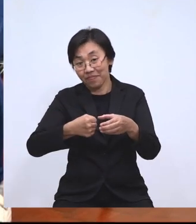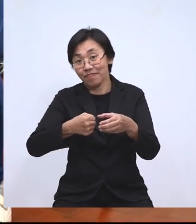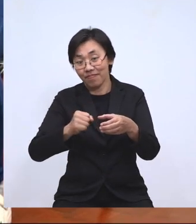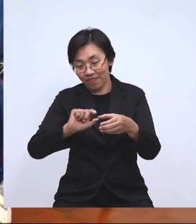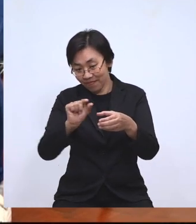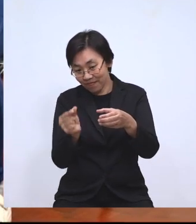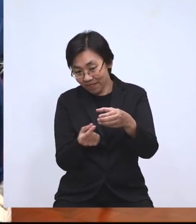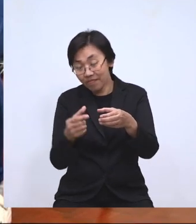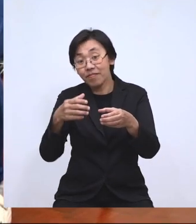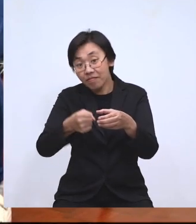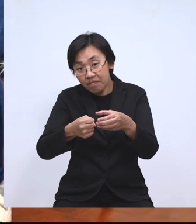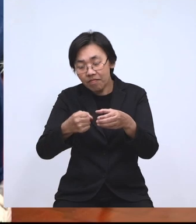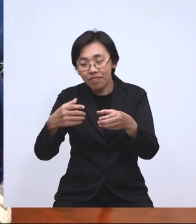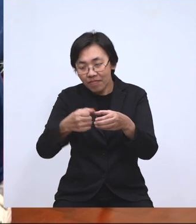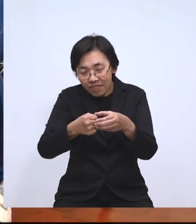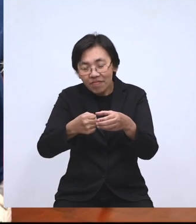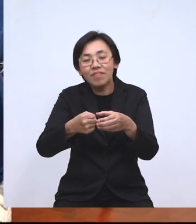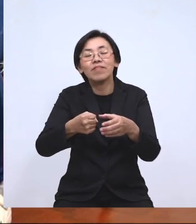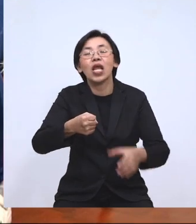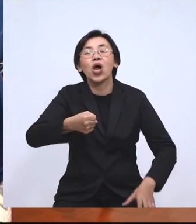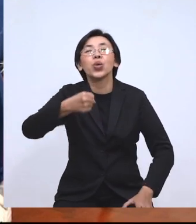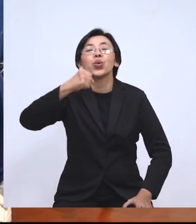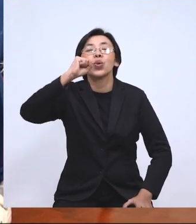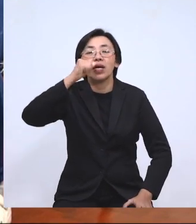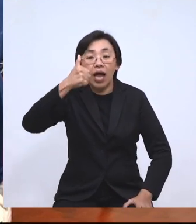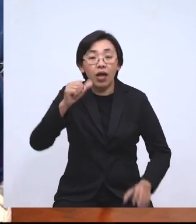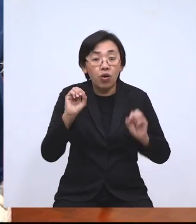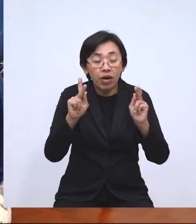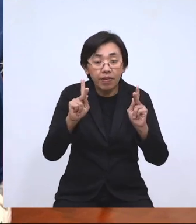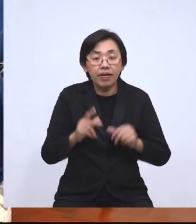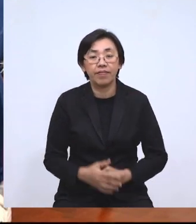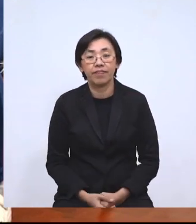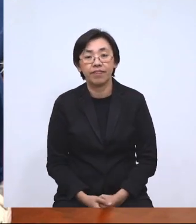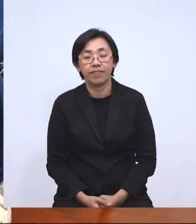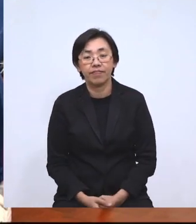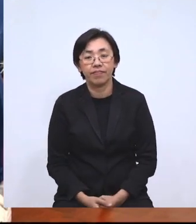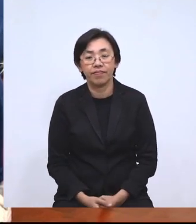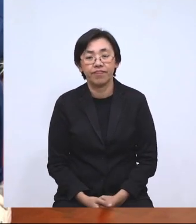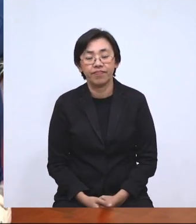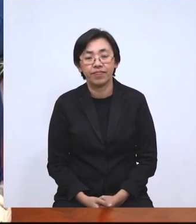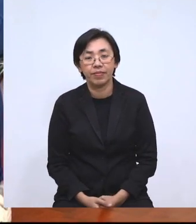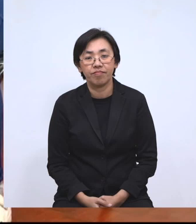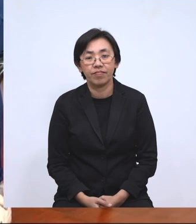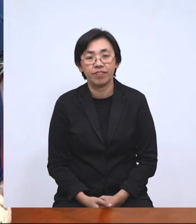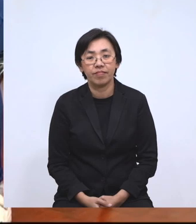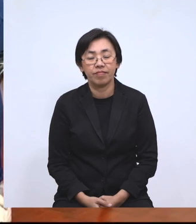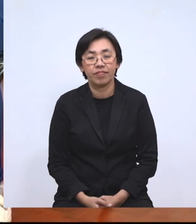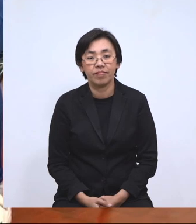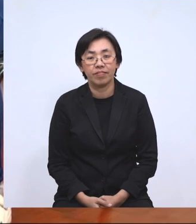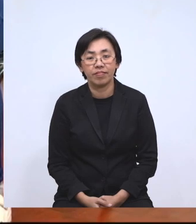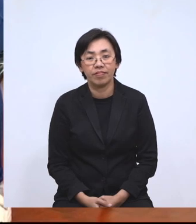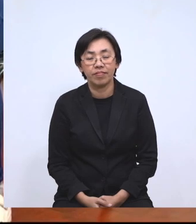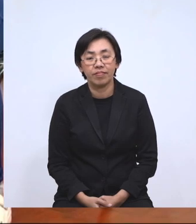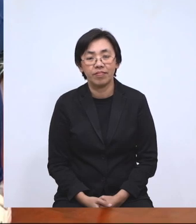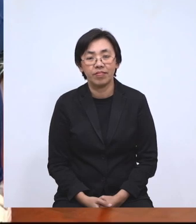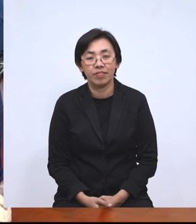จับเพื่อให้เด็กอะค่ะสามารถจับได้โอเคไหมครับมอส หวานครับไปด้วยกันไหม ไปด้วยกัน ไปสิไปด้วยกัน เสร็